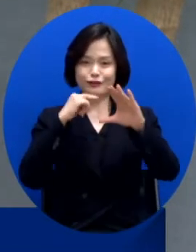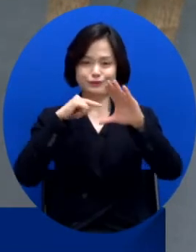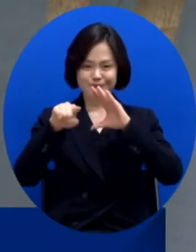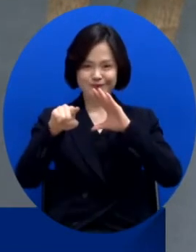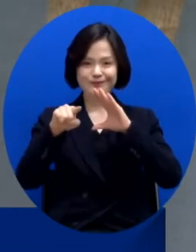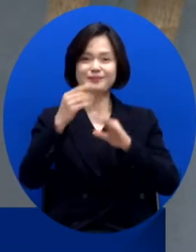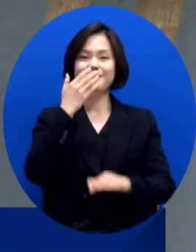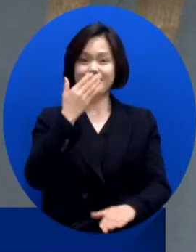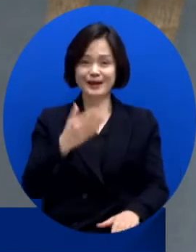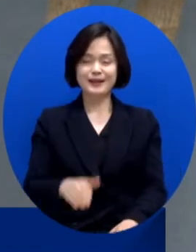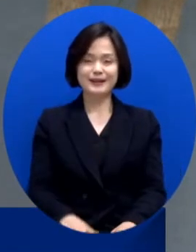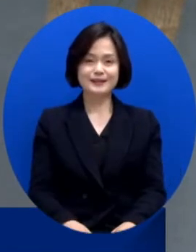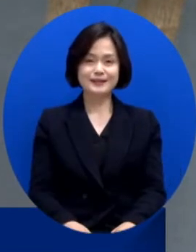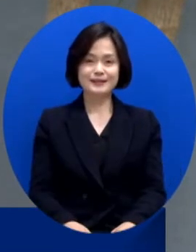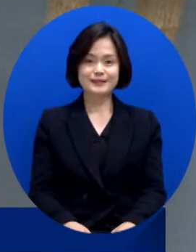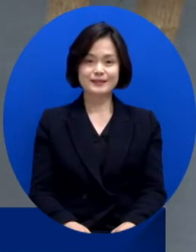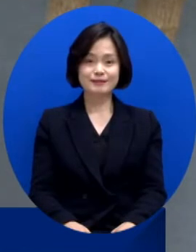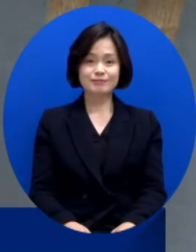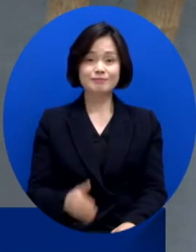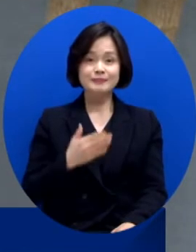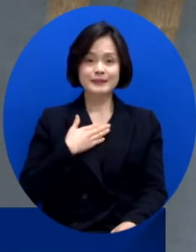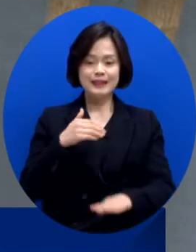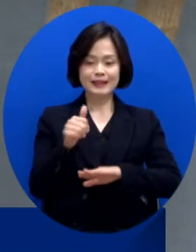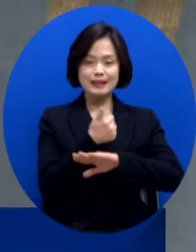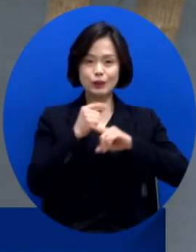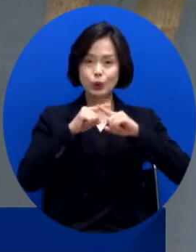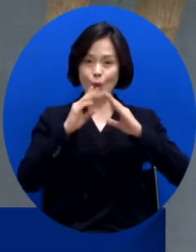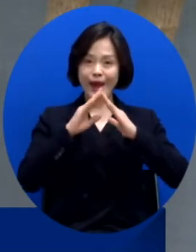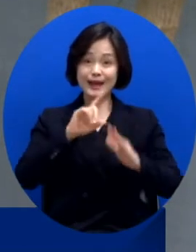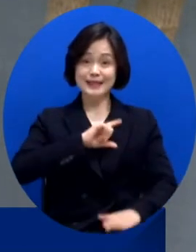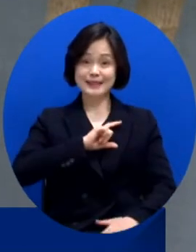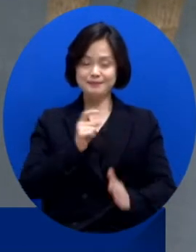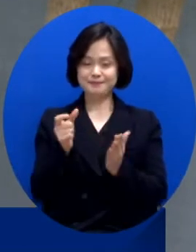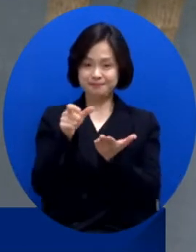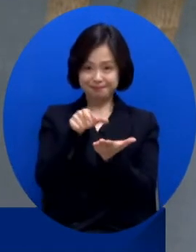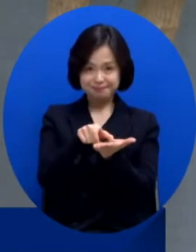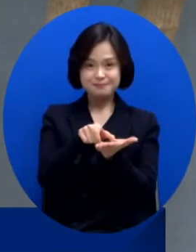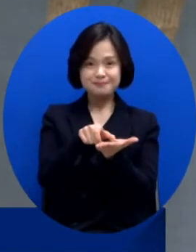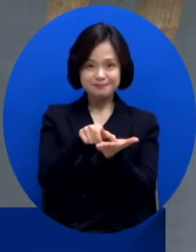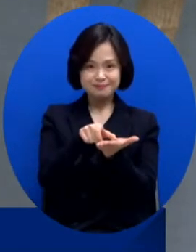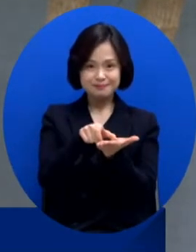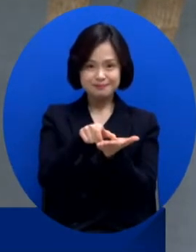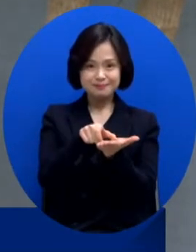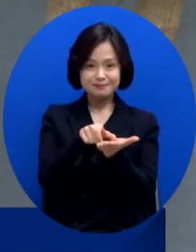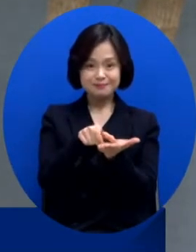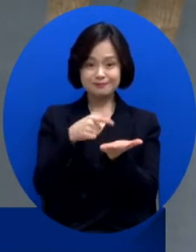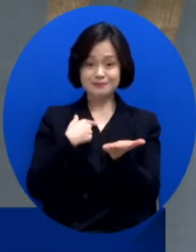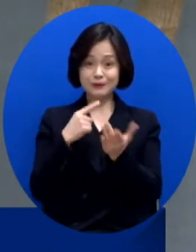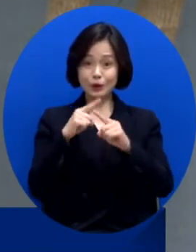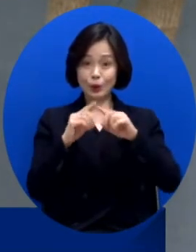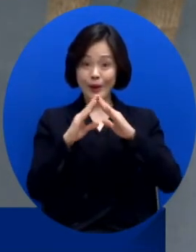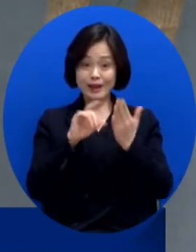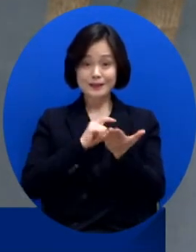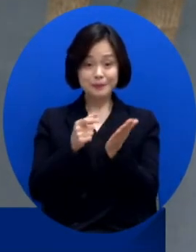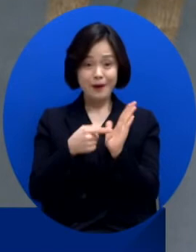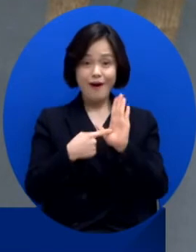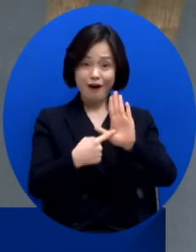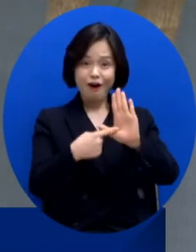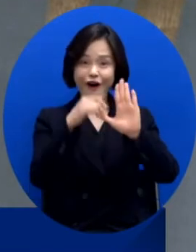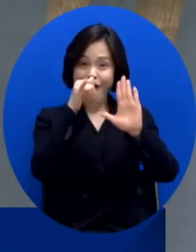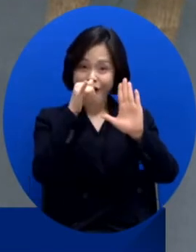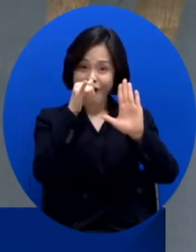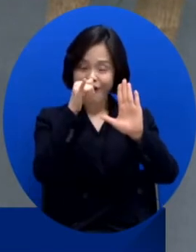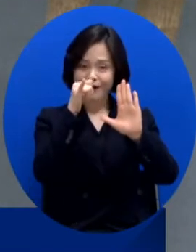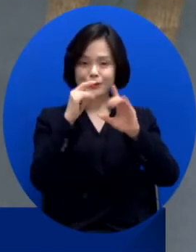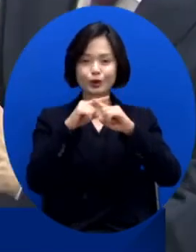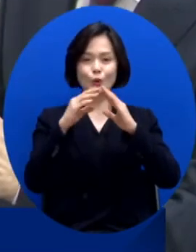전도지에다가 자기 교회의 스티커를 붙이고 도장으로 찍어서 그 교회를 표식을 하면은 각 개교에서도 충분히